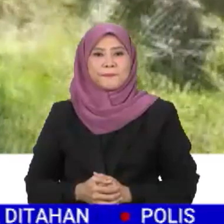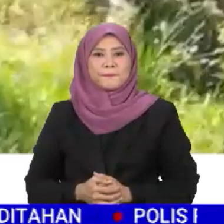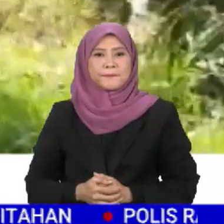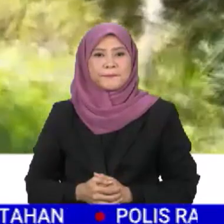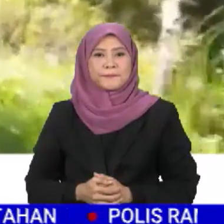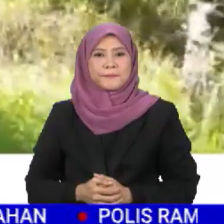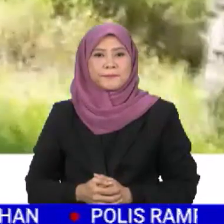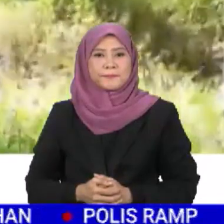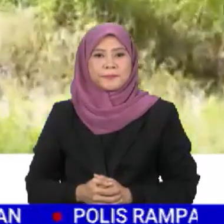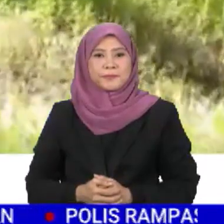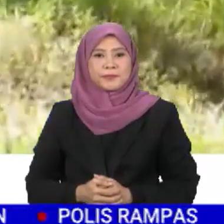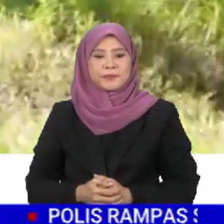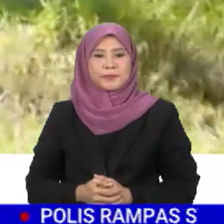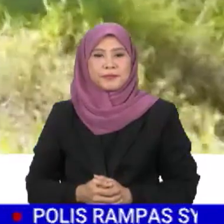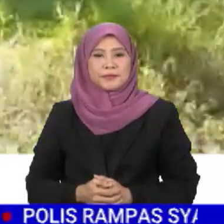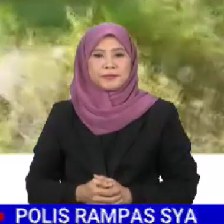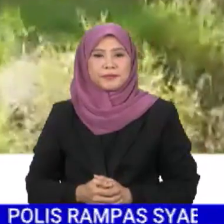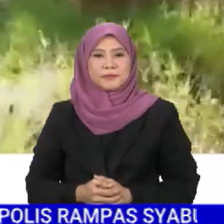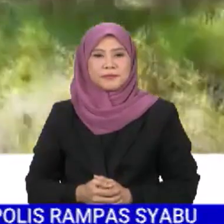ada